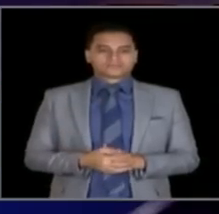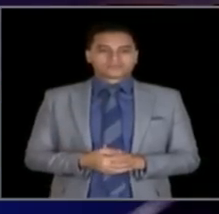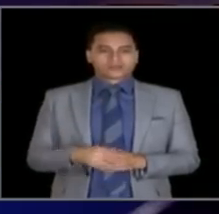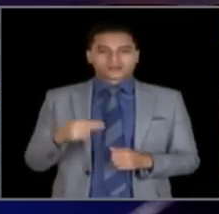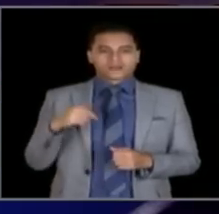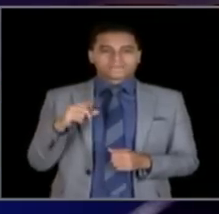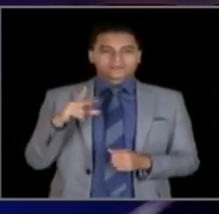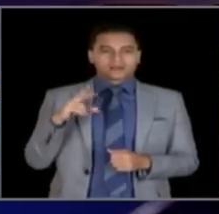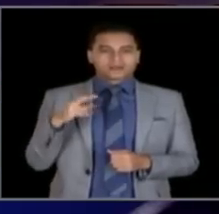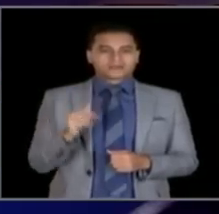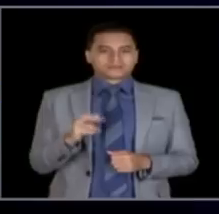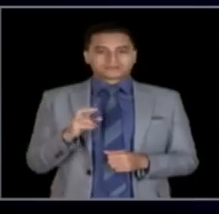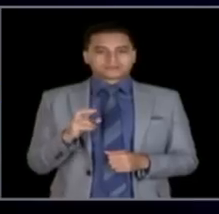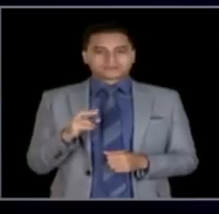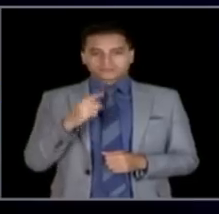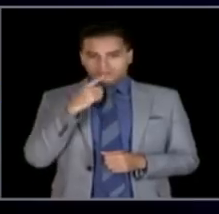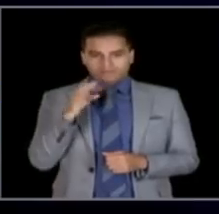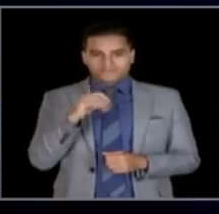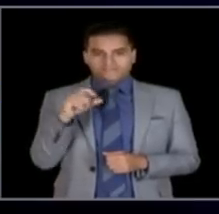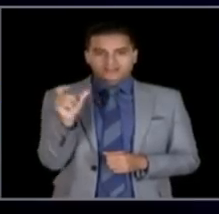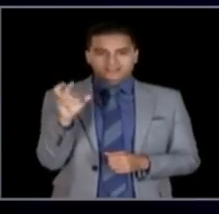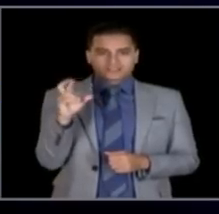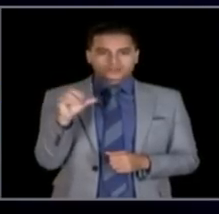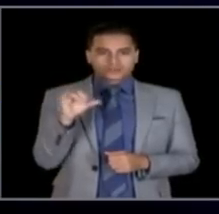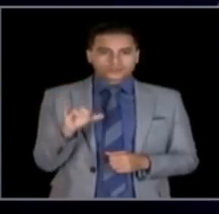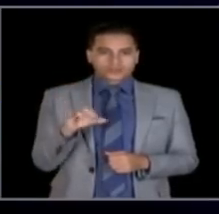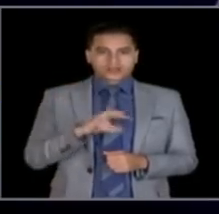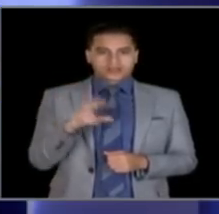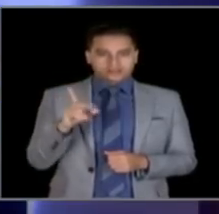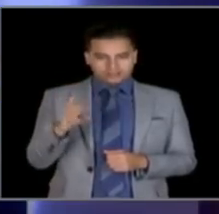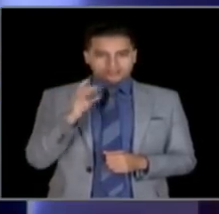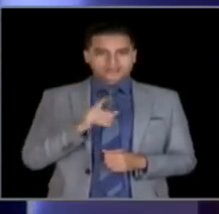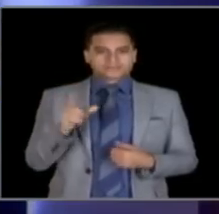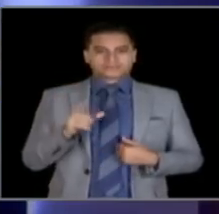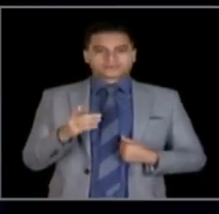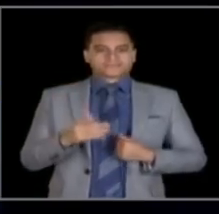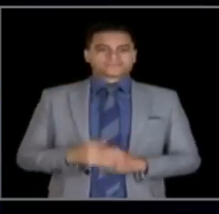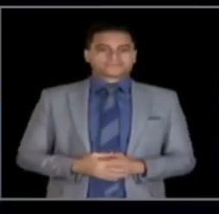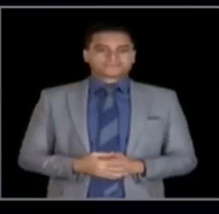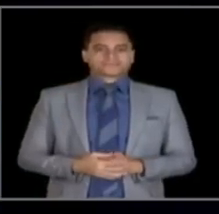عبد العزيز إجابتك فنزويلا. فنزويلا إجابة صحيحة.